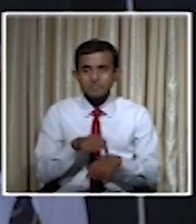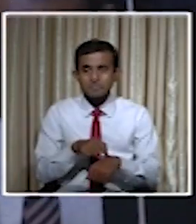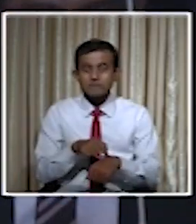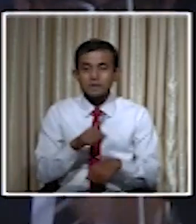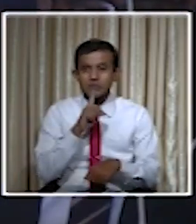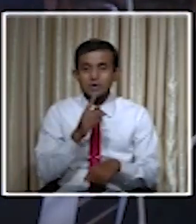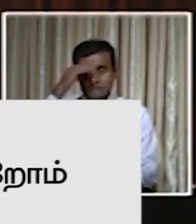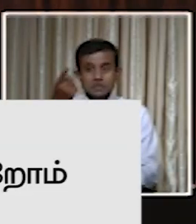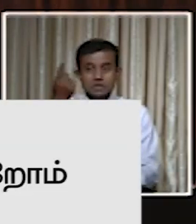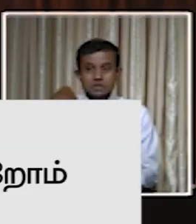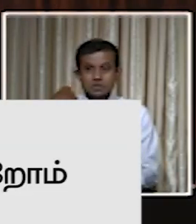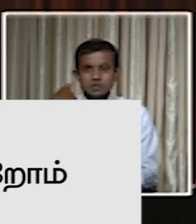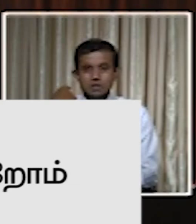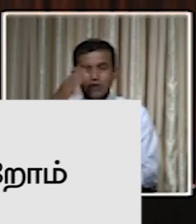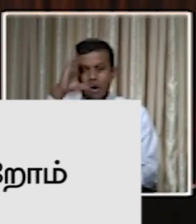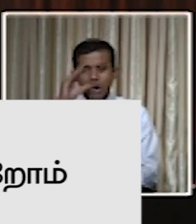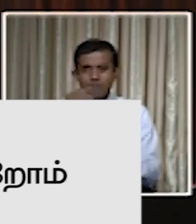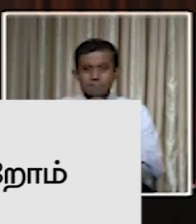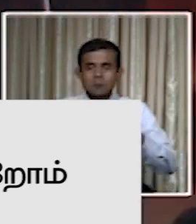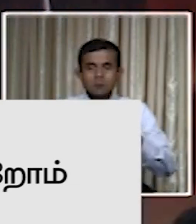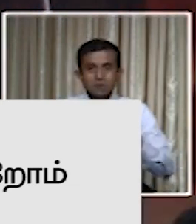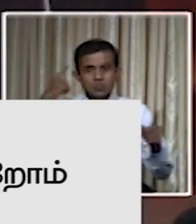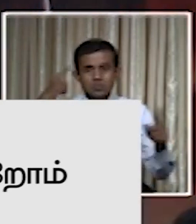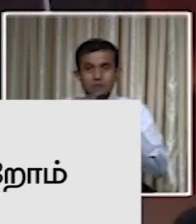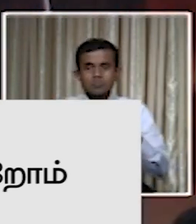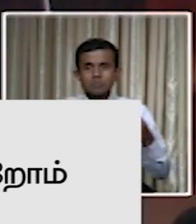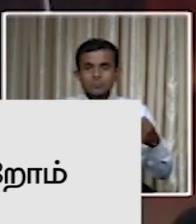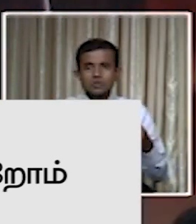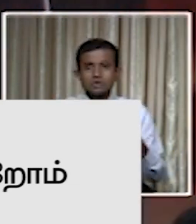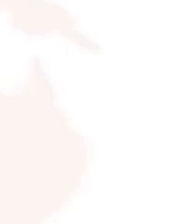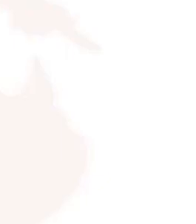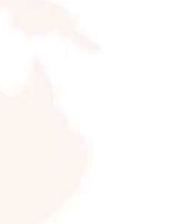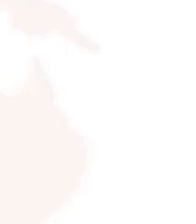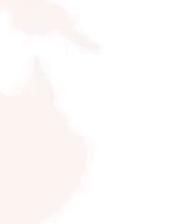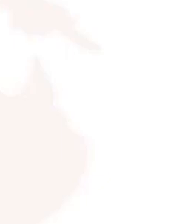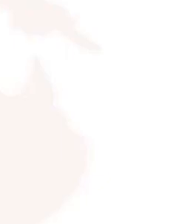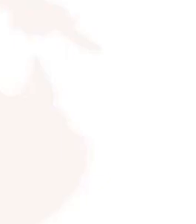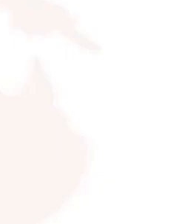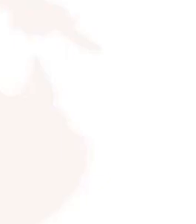சந்தகம் கரண்ட் ஓனி சாஸ்வரவே துவிச்ச சித்திங்கன பக்ஷே பலவத் அப்பிரசாதே பலகரணவா